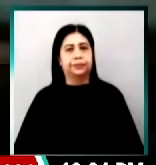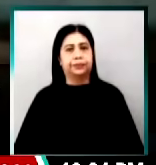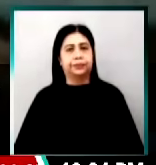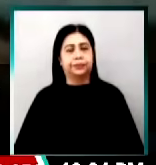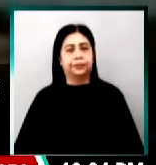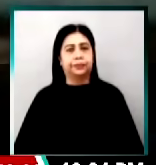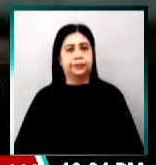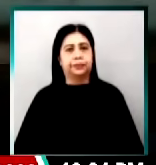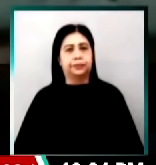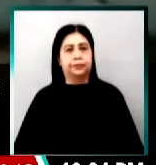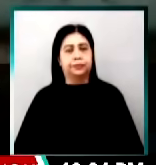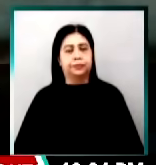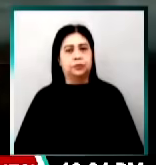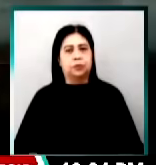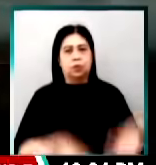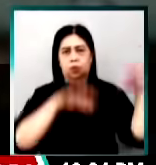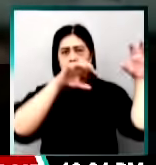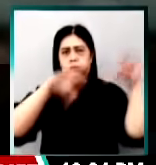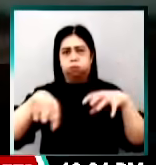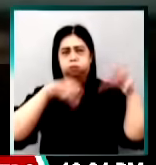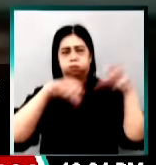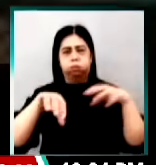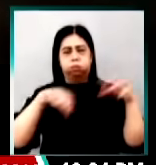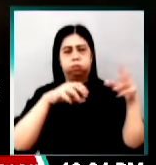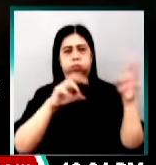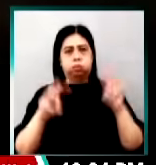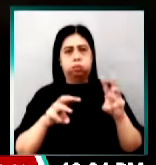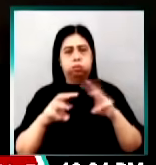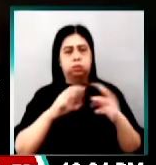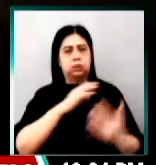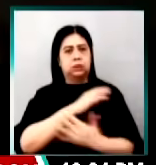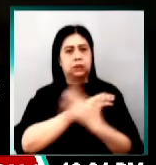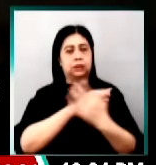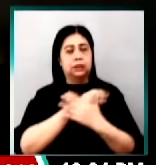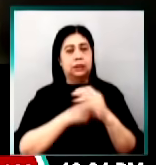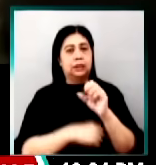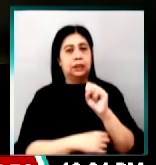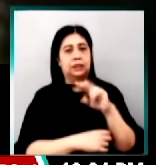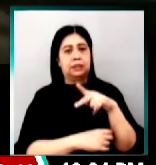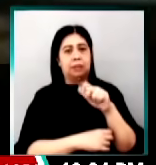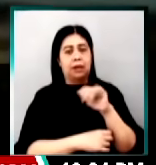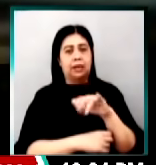Binayon naman ang napakalakas na hangin ang dalampasigang ito sa Sipalay City, Negros Occidental.